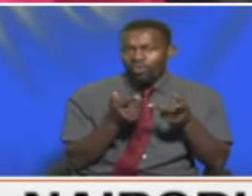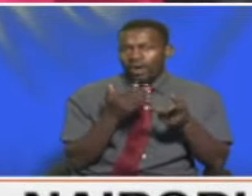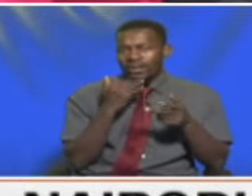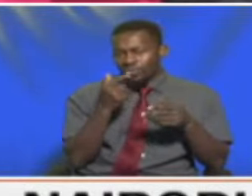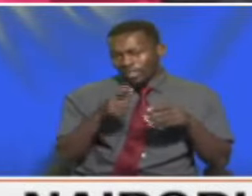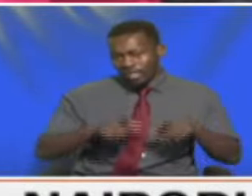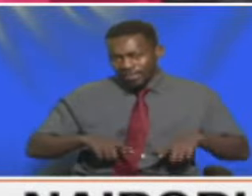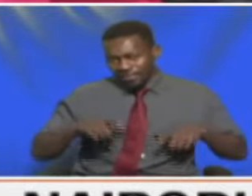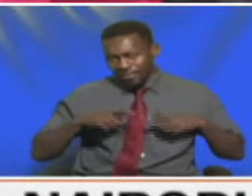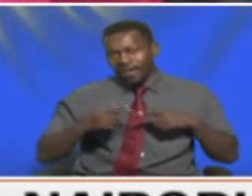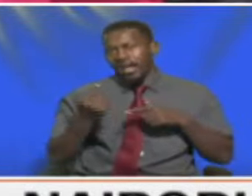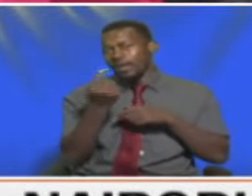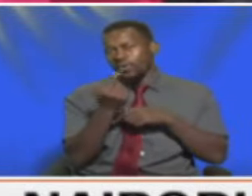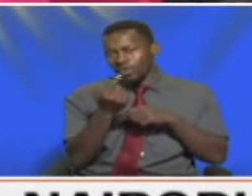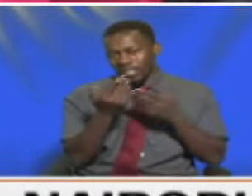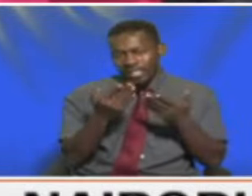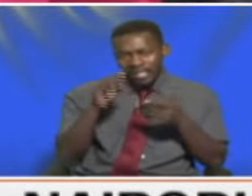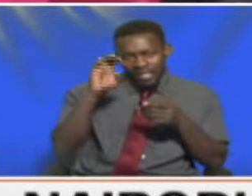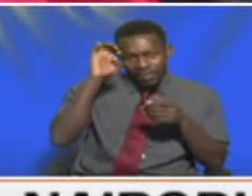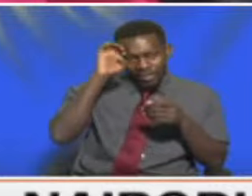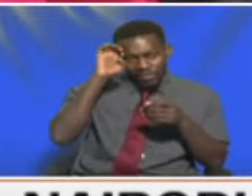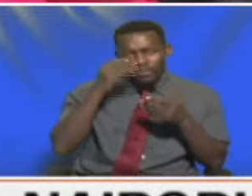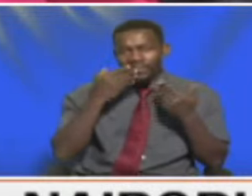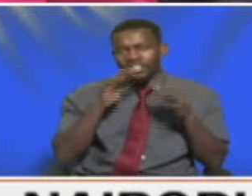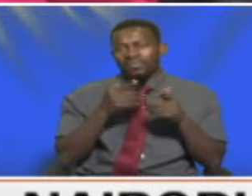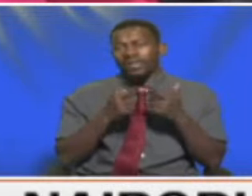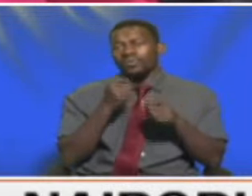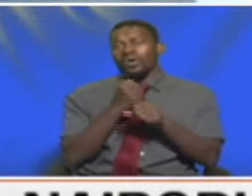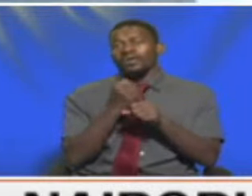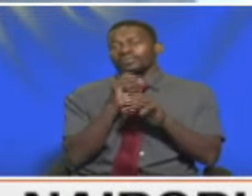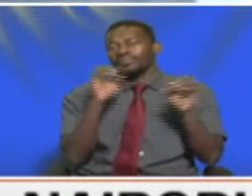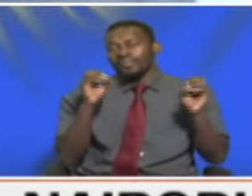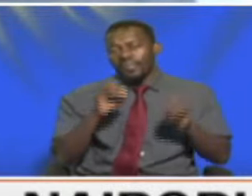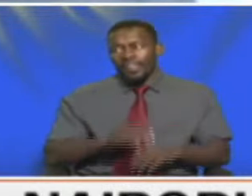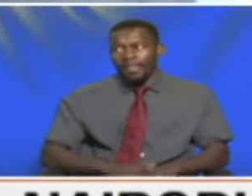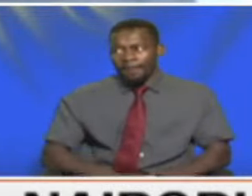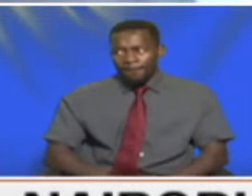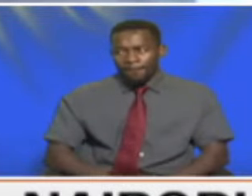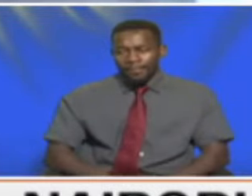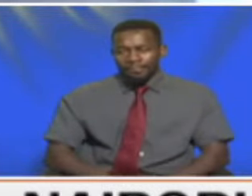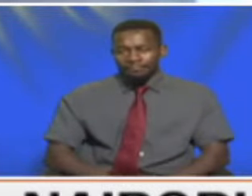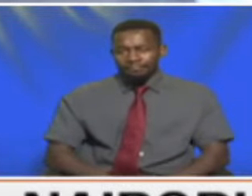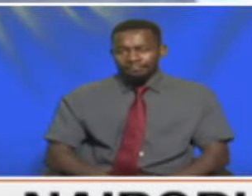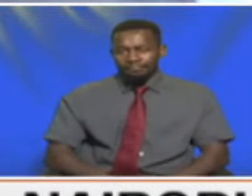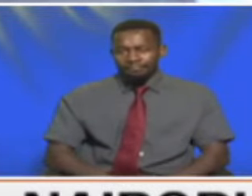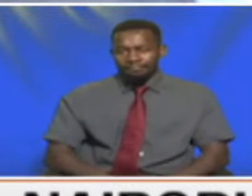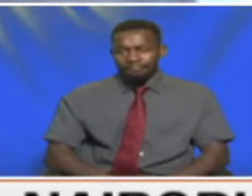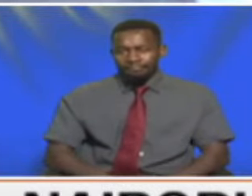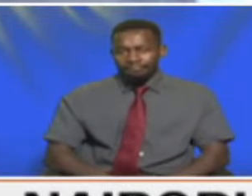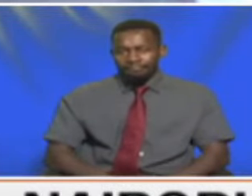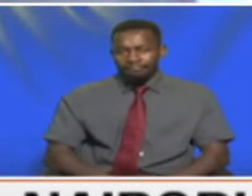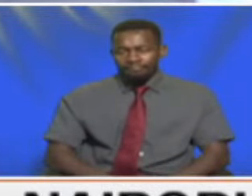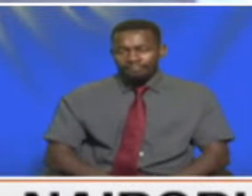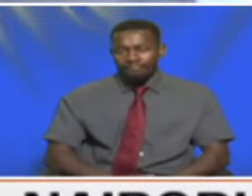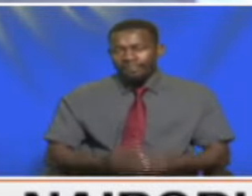ni kama hakuna, wamesoma na kazi hakuna. Vijana wavumbuzi wamehimizwa kujisajili kwenye programu